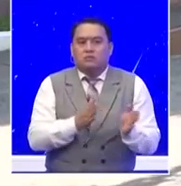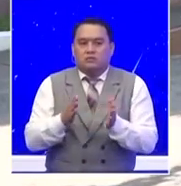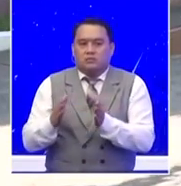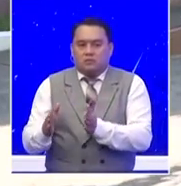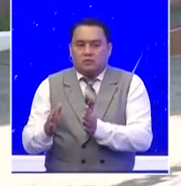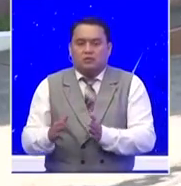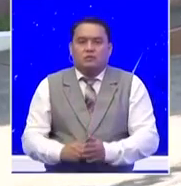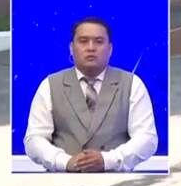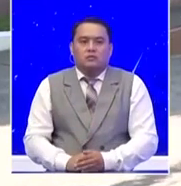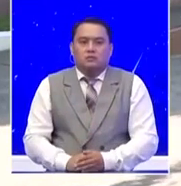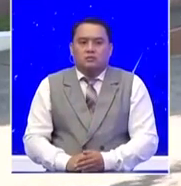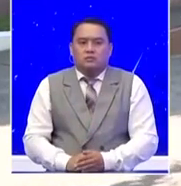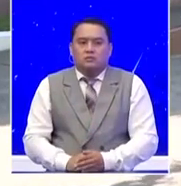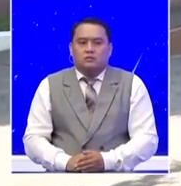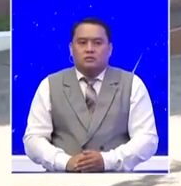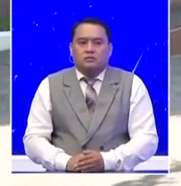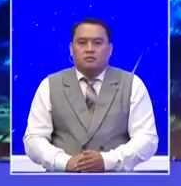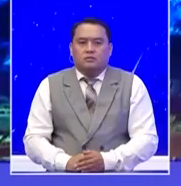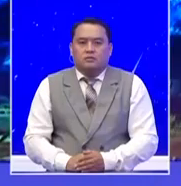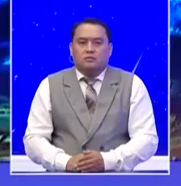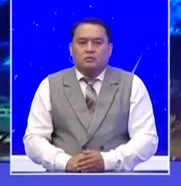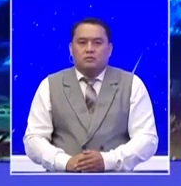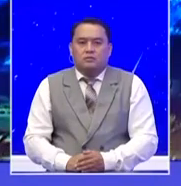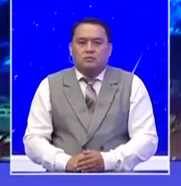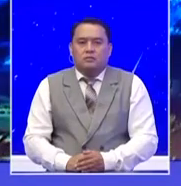стабилизации эпид-обстановки в области.